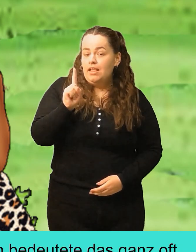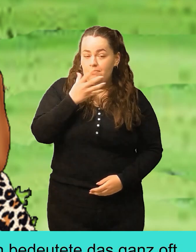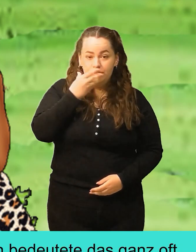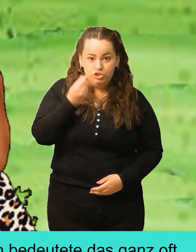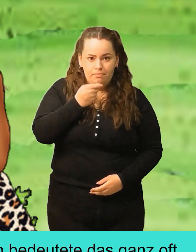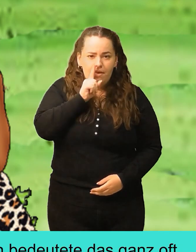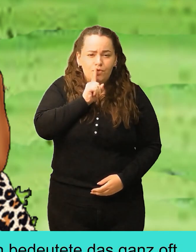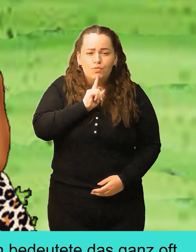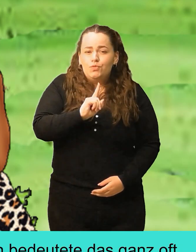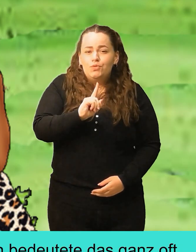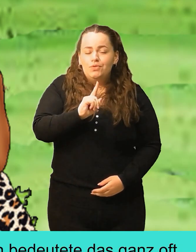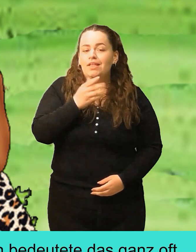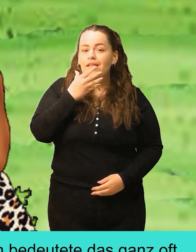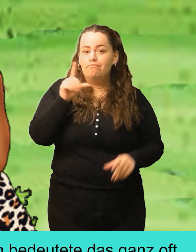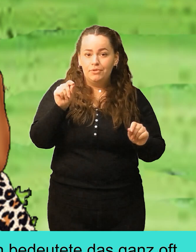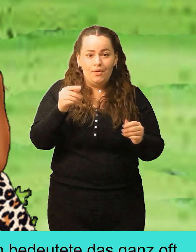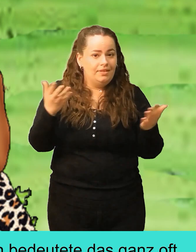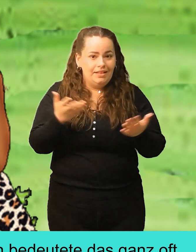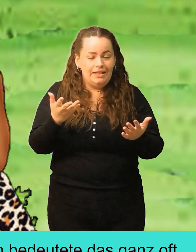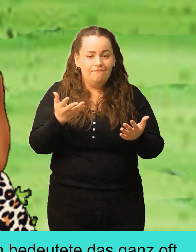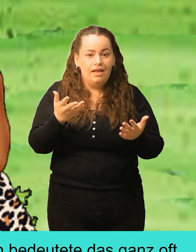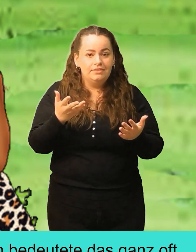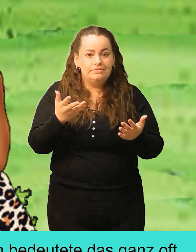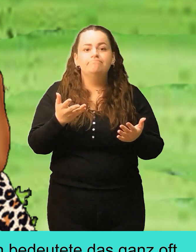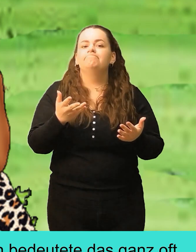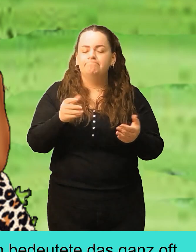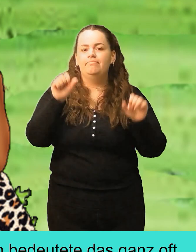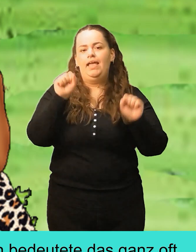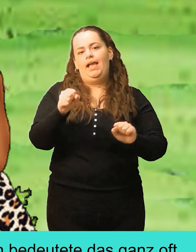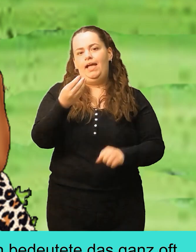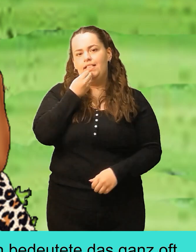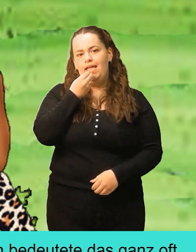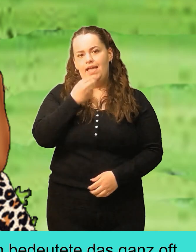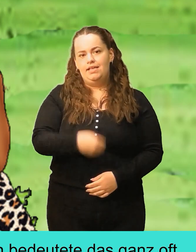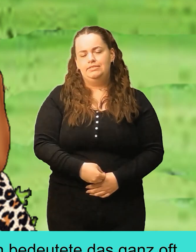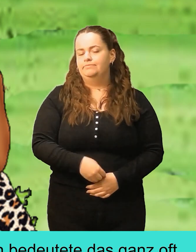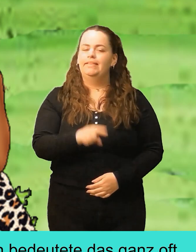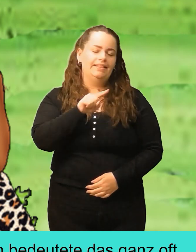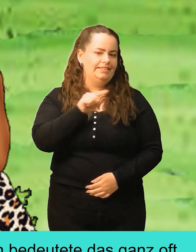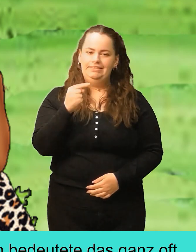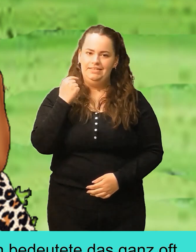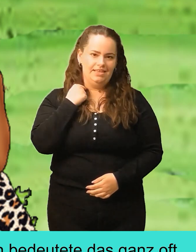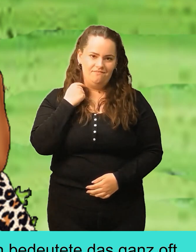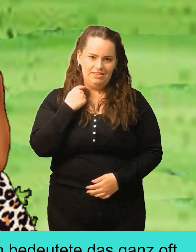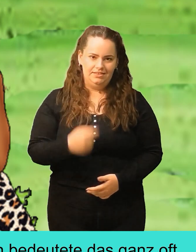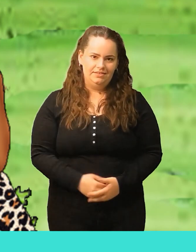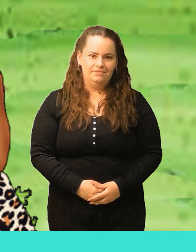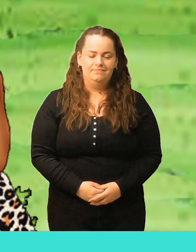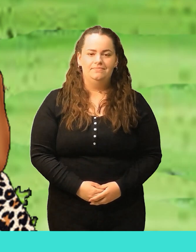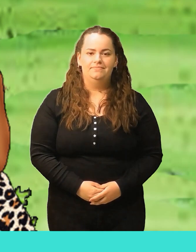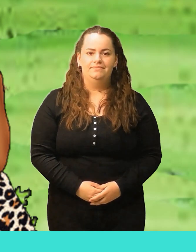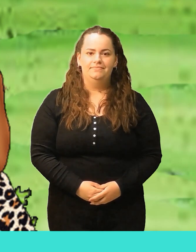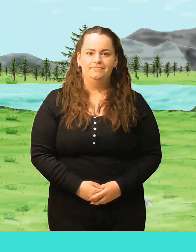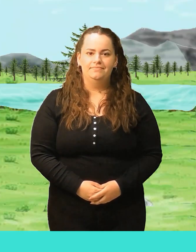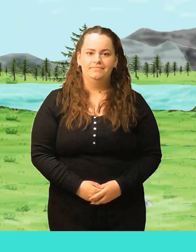Wenn aber etwas süß schmeckte, dann bedeutete das ganz oft, dass es genießbar war und nicht giftig.